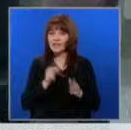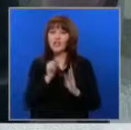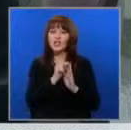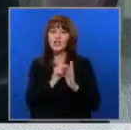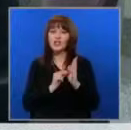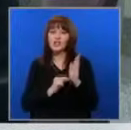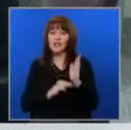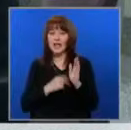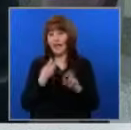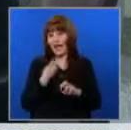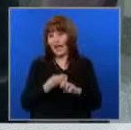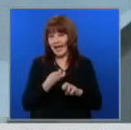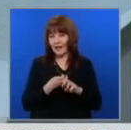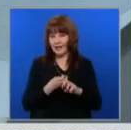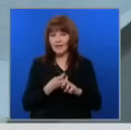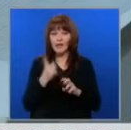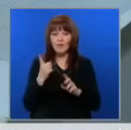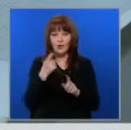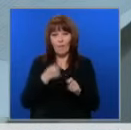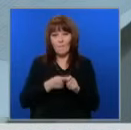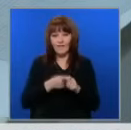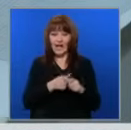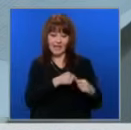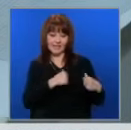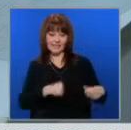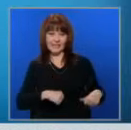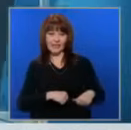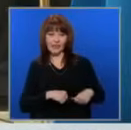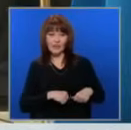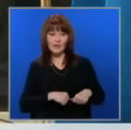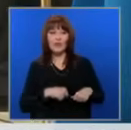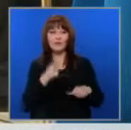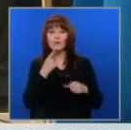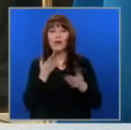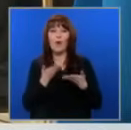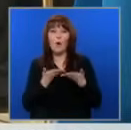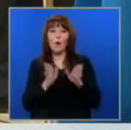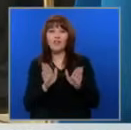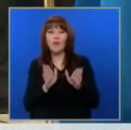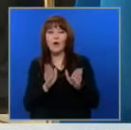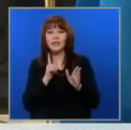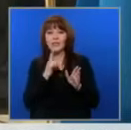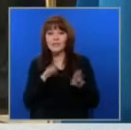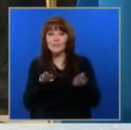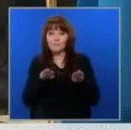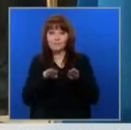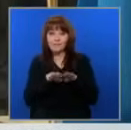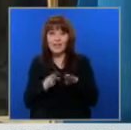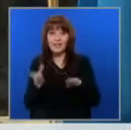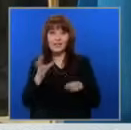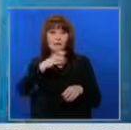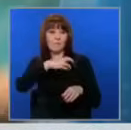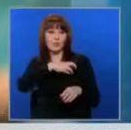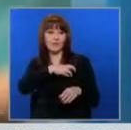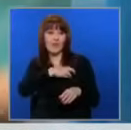на лекарите. При самата изработка на съдовата протеза е най-важно отворите да съвпаднат, тъй като след поставянето им